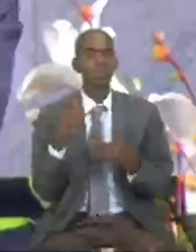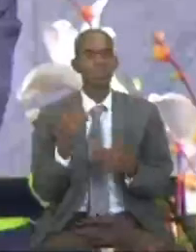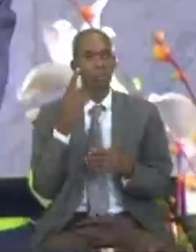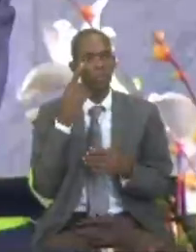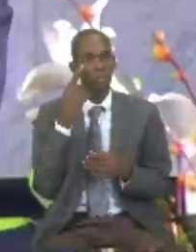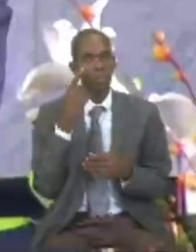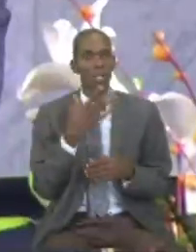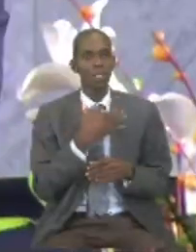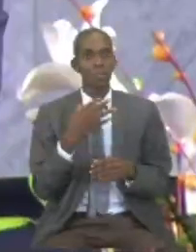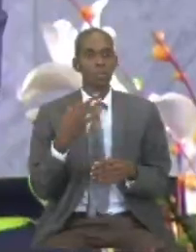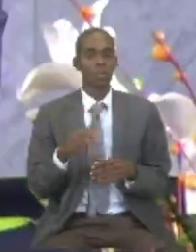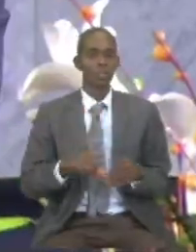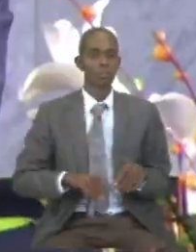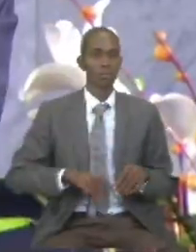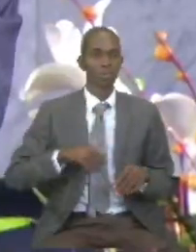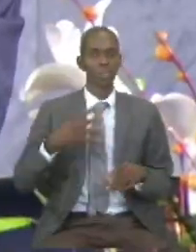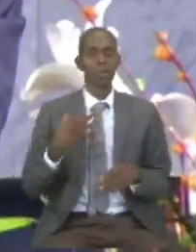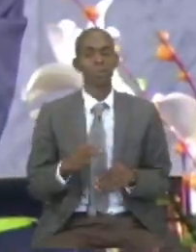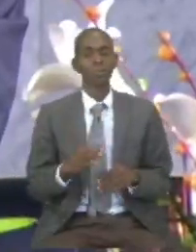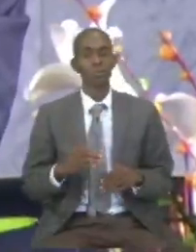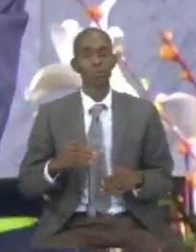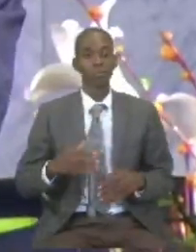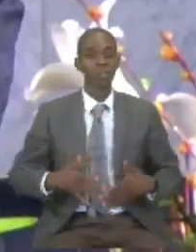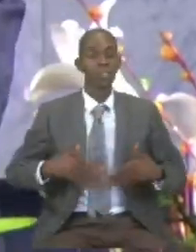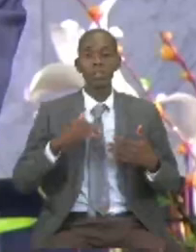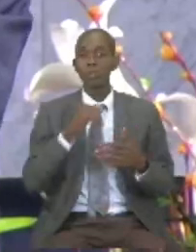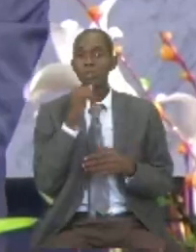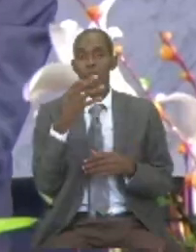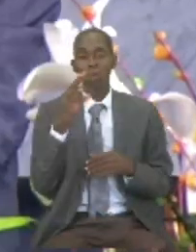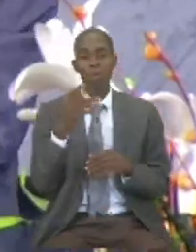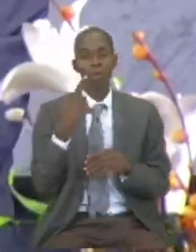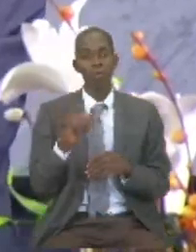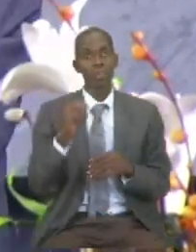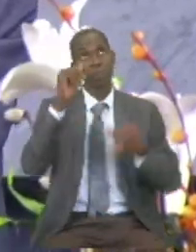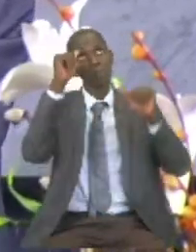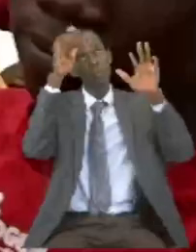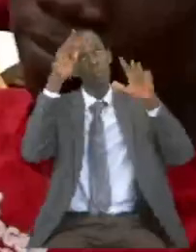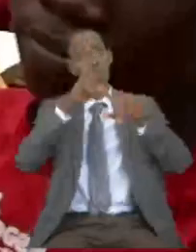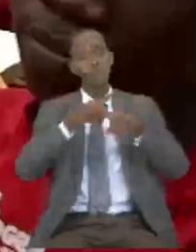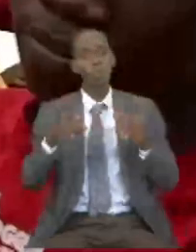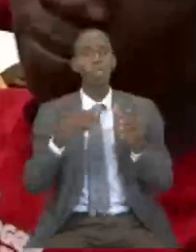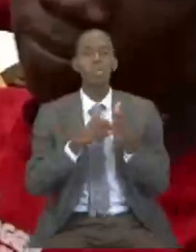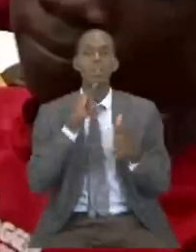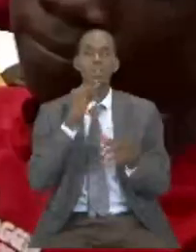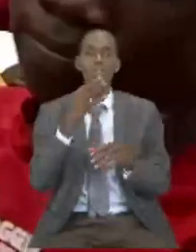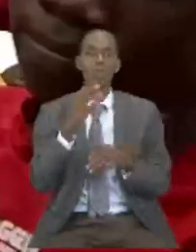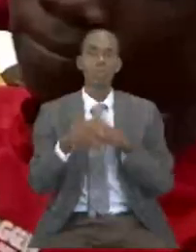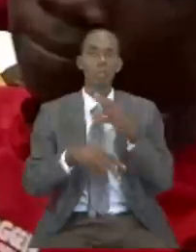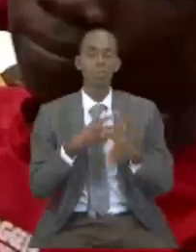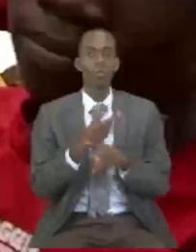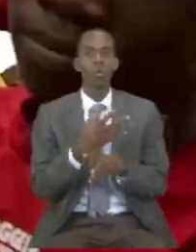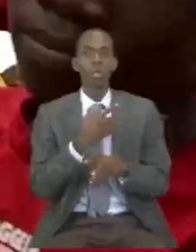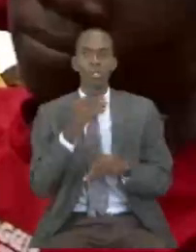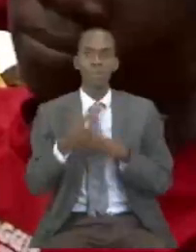convoitise des yeux et l'orgueil de la vie ne vient point du Père, mais vient du monde. Et le monde